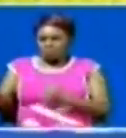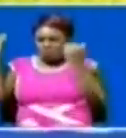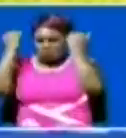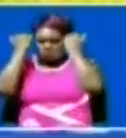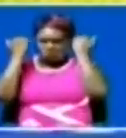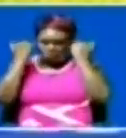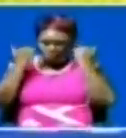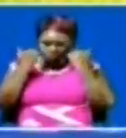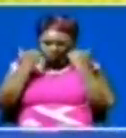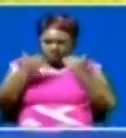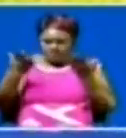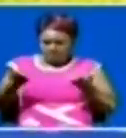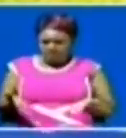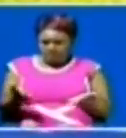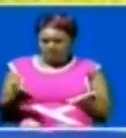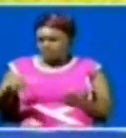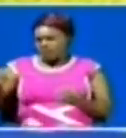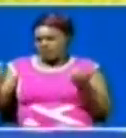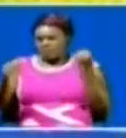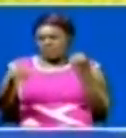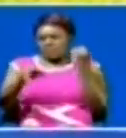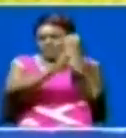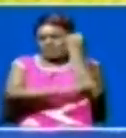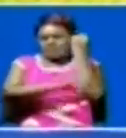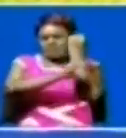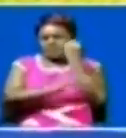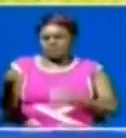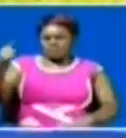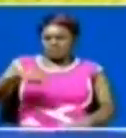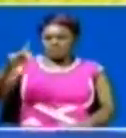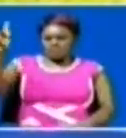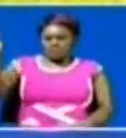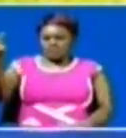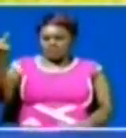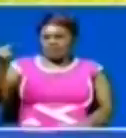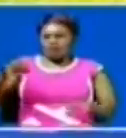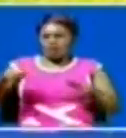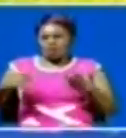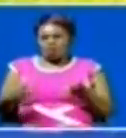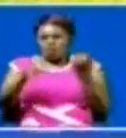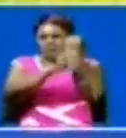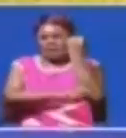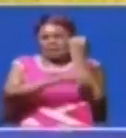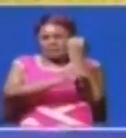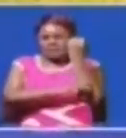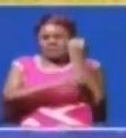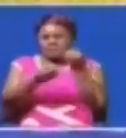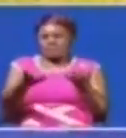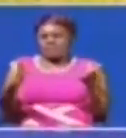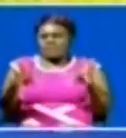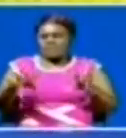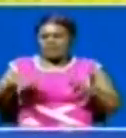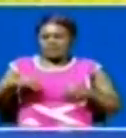kotini hivi. Unaona sasa inji nyingi wanakuja Kenya, ama inji nyingi wanakubali